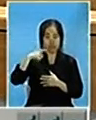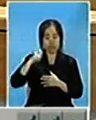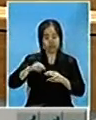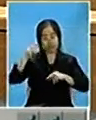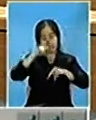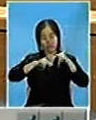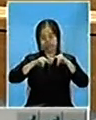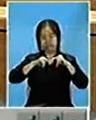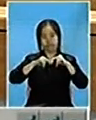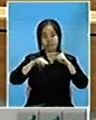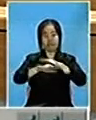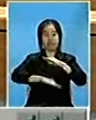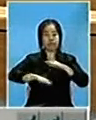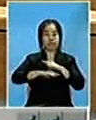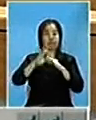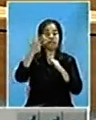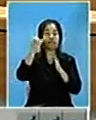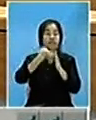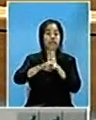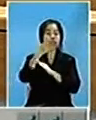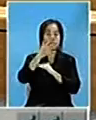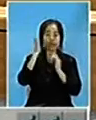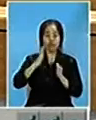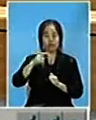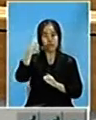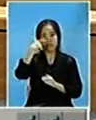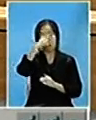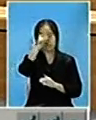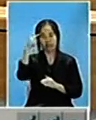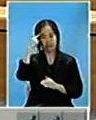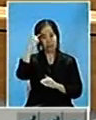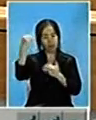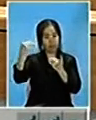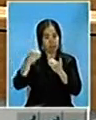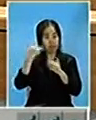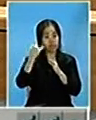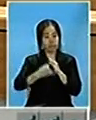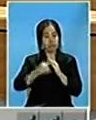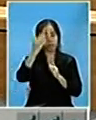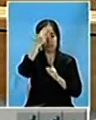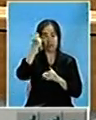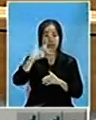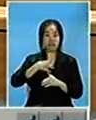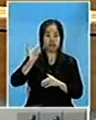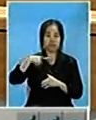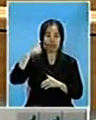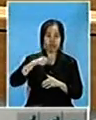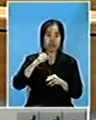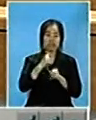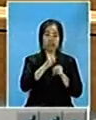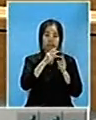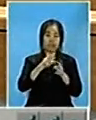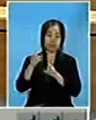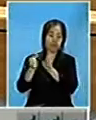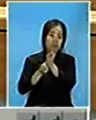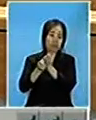ต่างๆไม่ผิดหรอคนที่มาหาเรื่องให้คนอื่นทำไมศาล ผมอยากให้ศาลมีวิธีการจัดการกับค